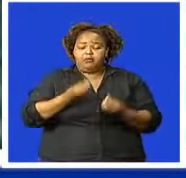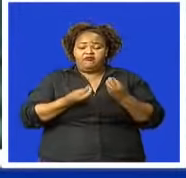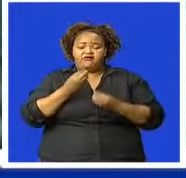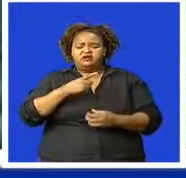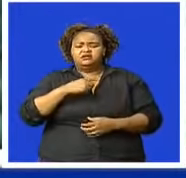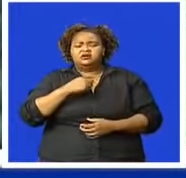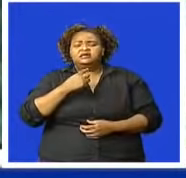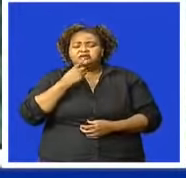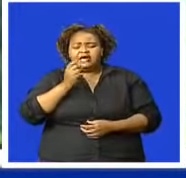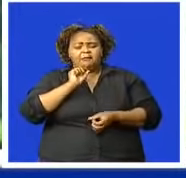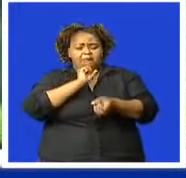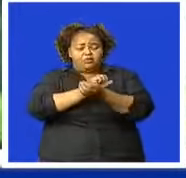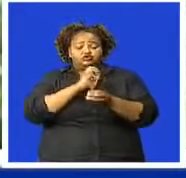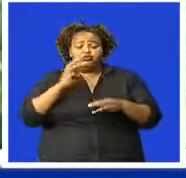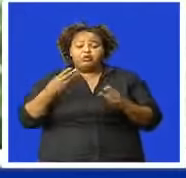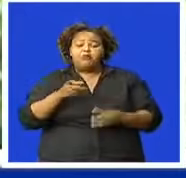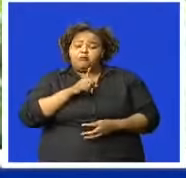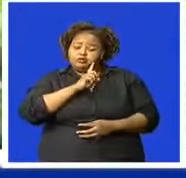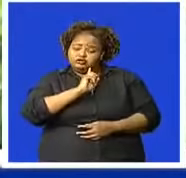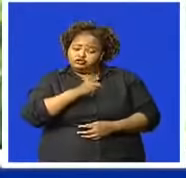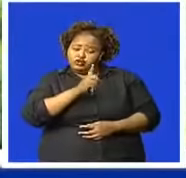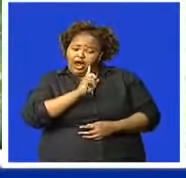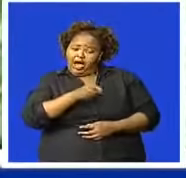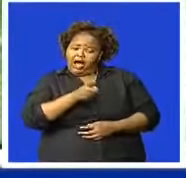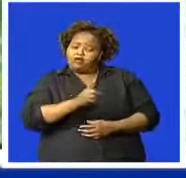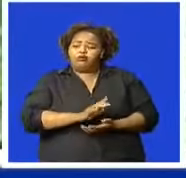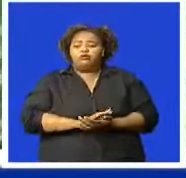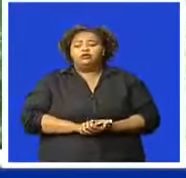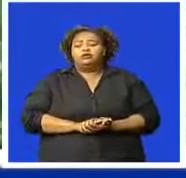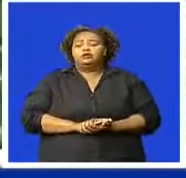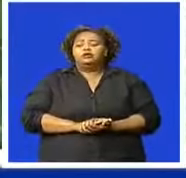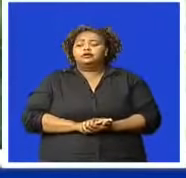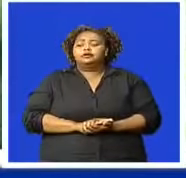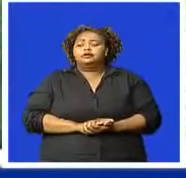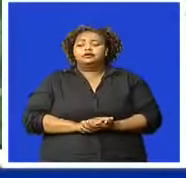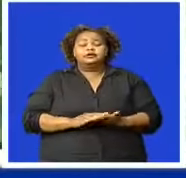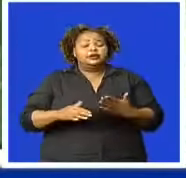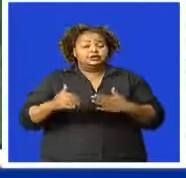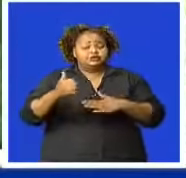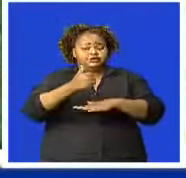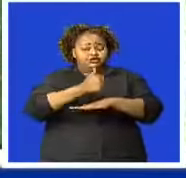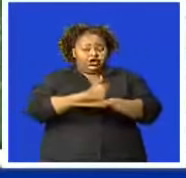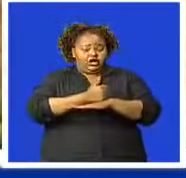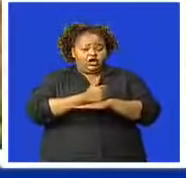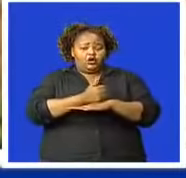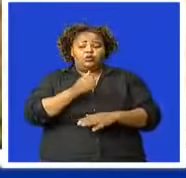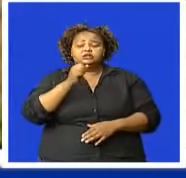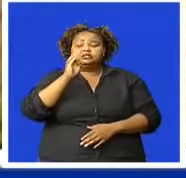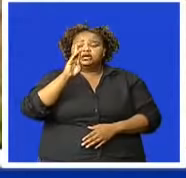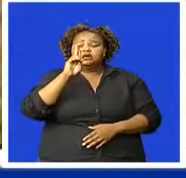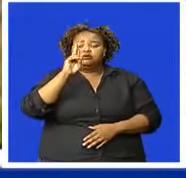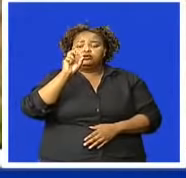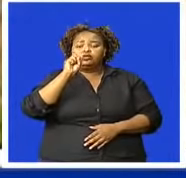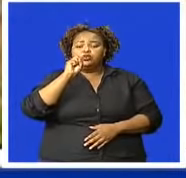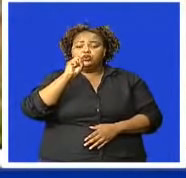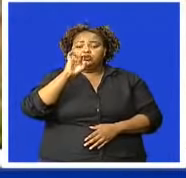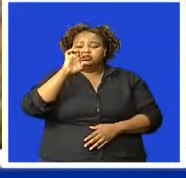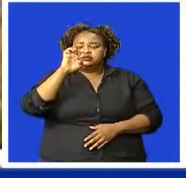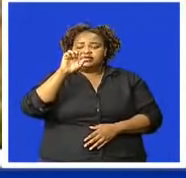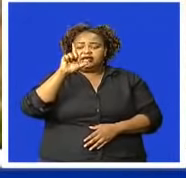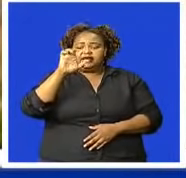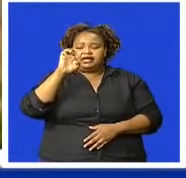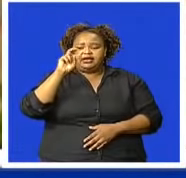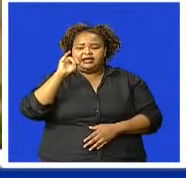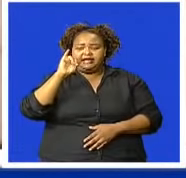labasolekako kulesigameko. Loliso lemphakathi wasebuseleni kulesigodzi saseHaweni sikelela Dlamini uthi